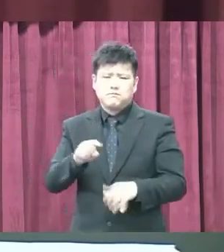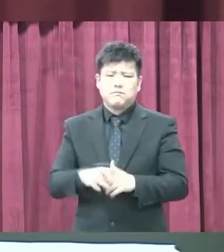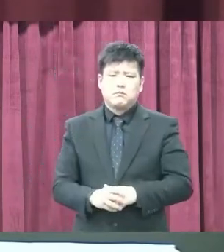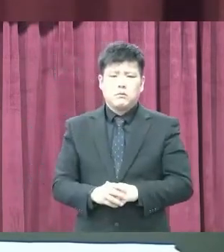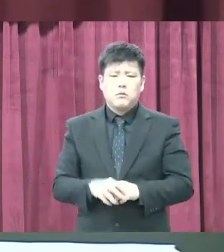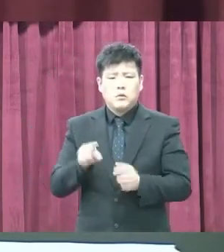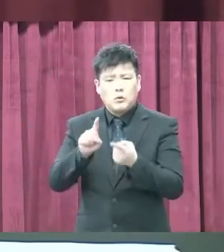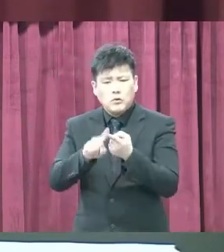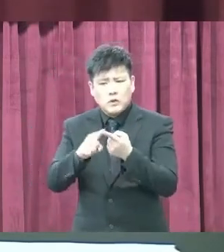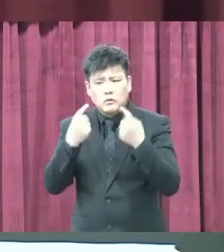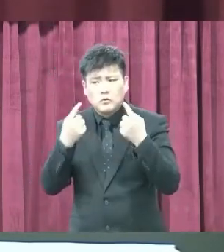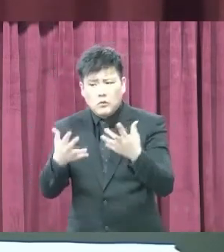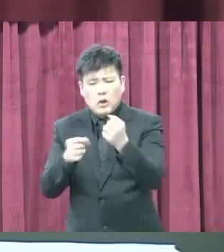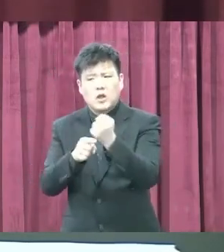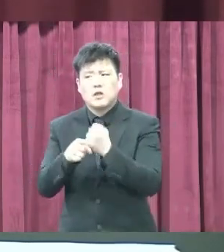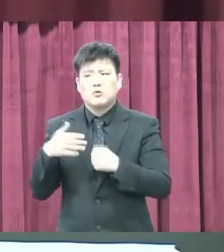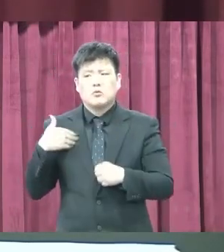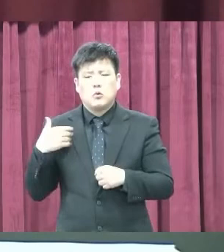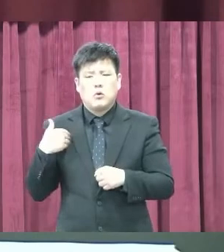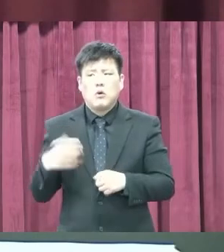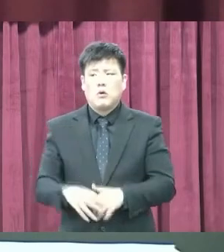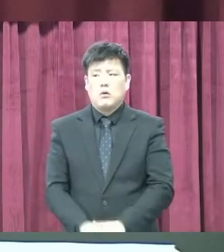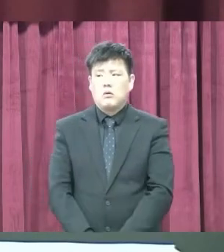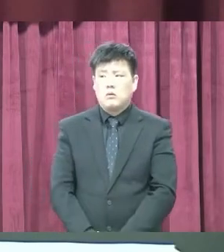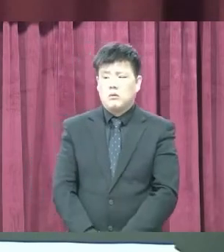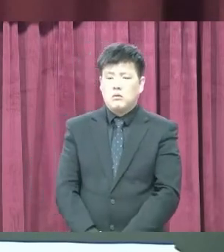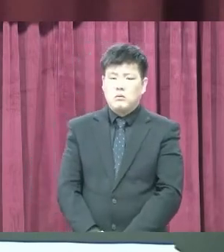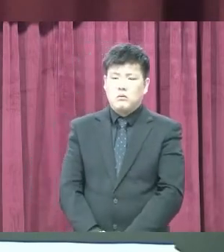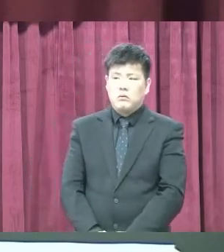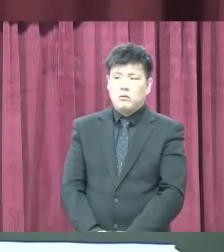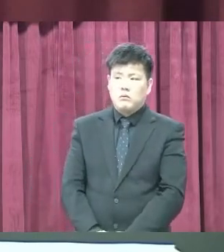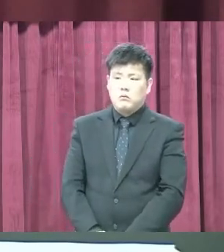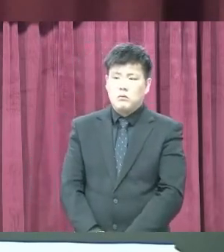관계를 알 수가 없는 그런 어려움이 있습니다. 그래서 좀 이게